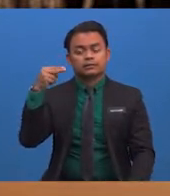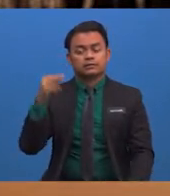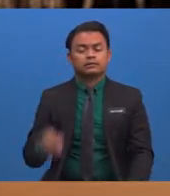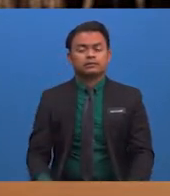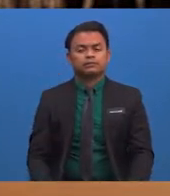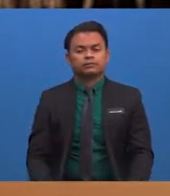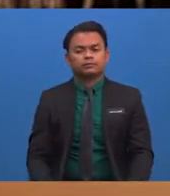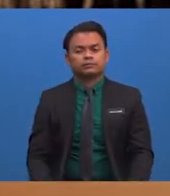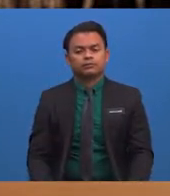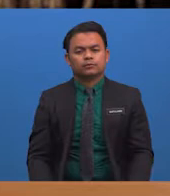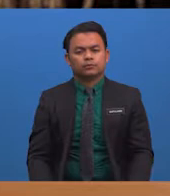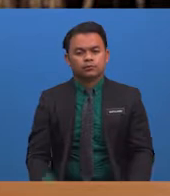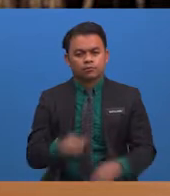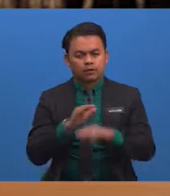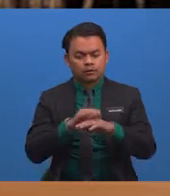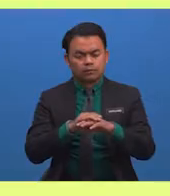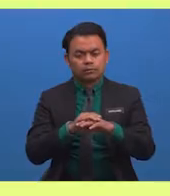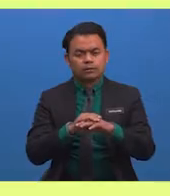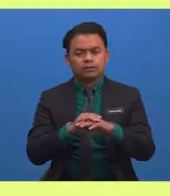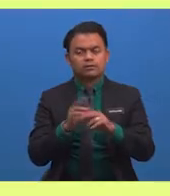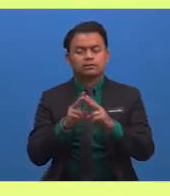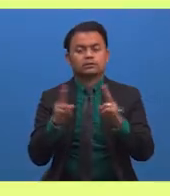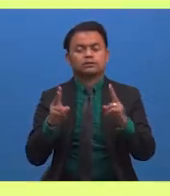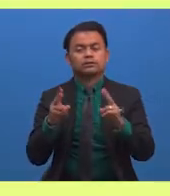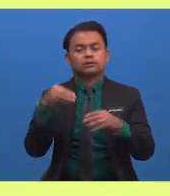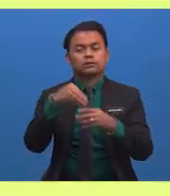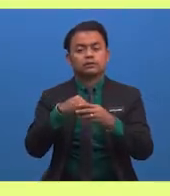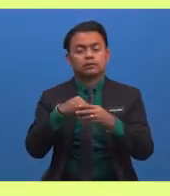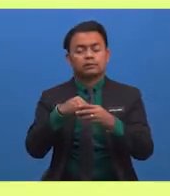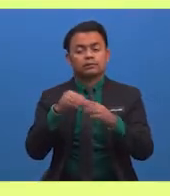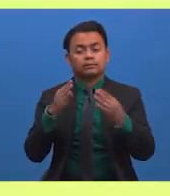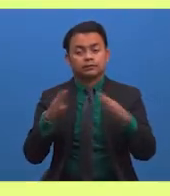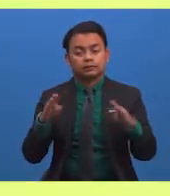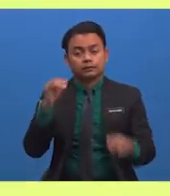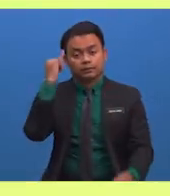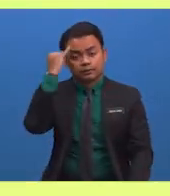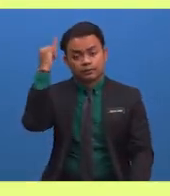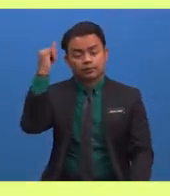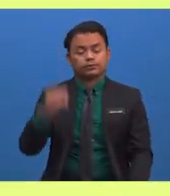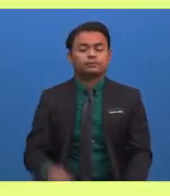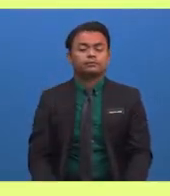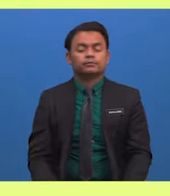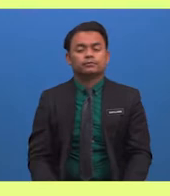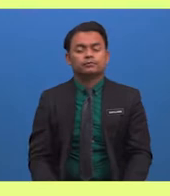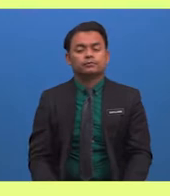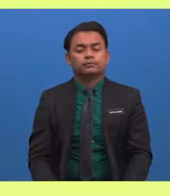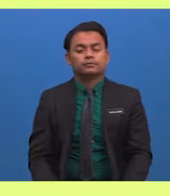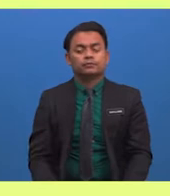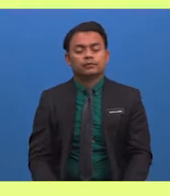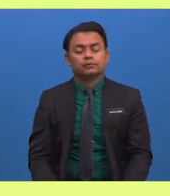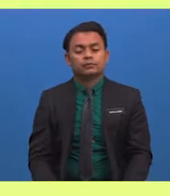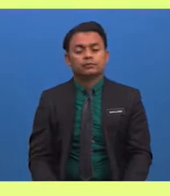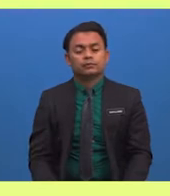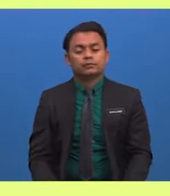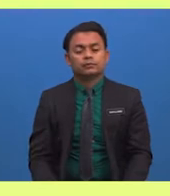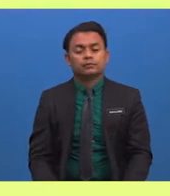bidang keilmuan dan intelektual. Kemajuan bidang keilmuan ini didorong oleh peranan